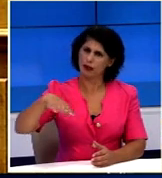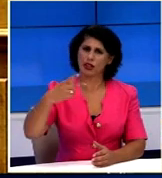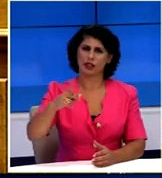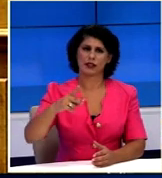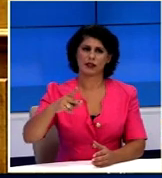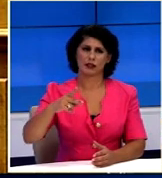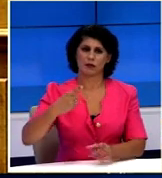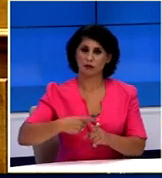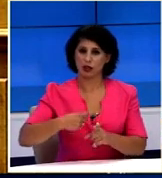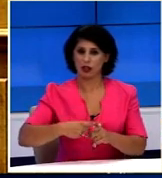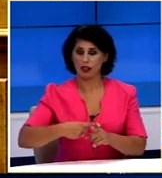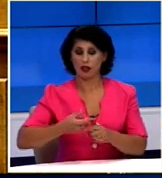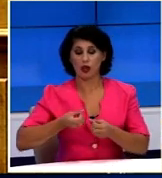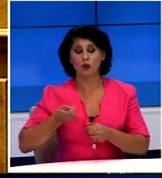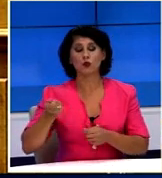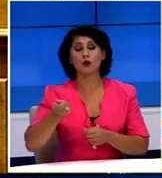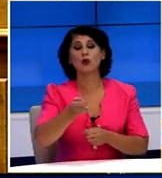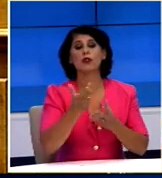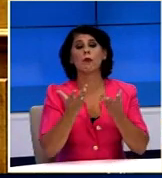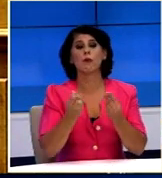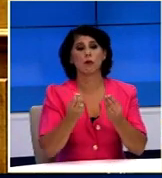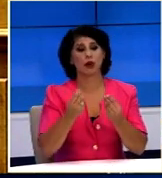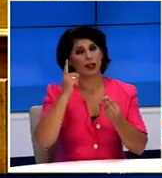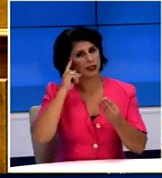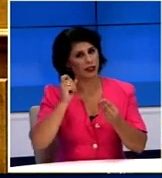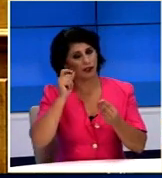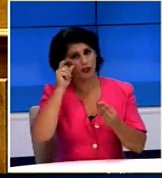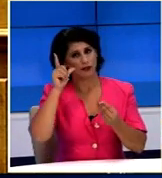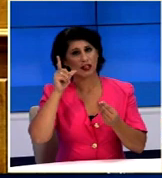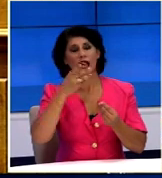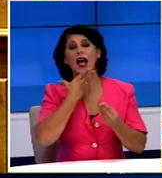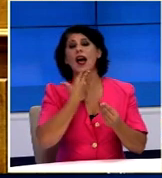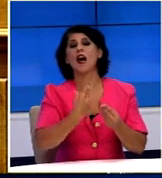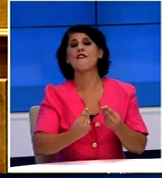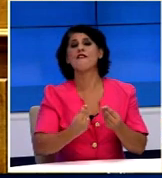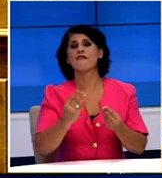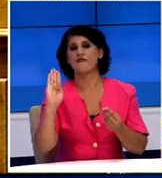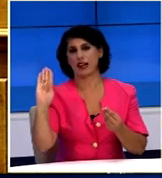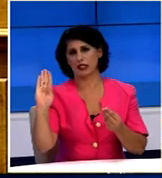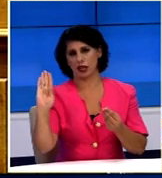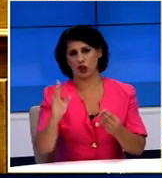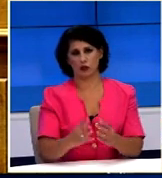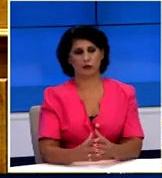που η πατρίδα του οφείλει πολλά. Και ξέρω ότι τον θαυμάζετε, για τον Ελευθέριο Βενιζέλο αναφέρω.